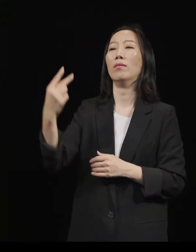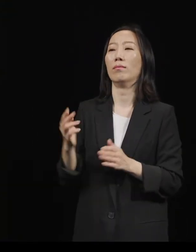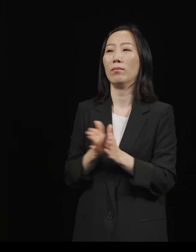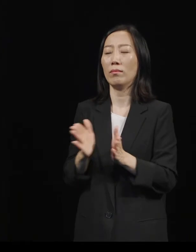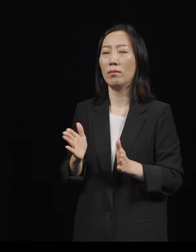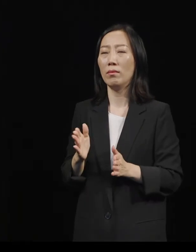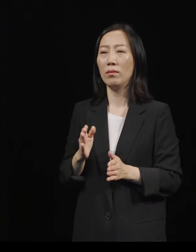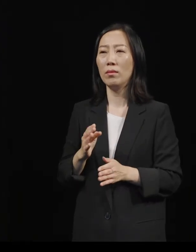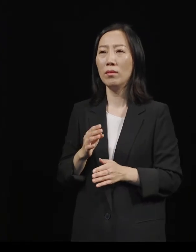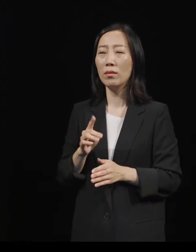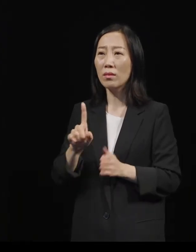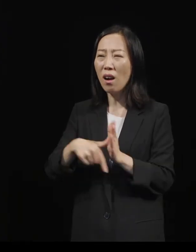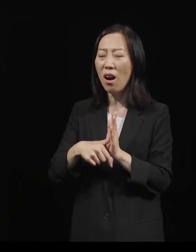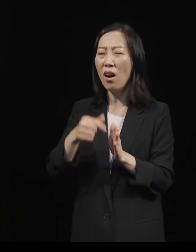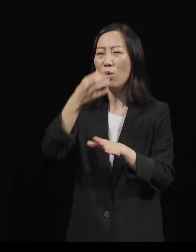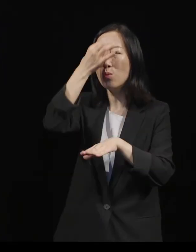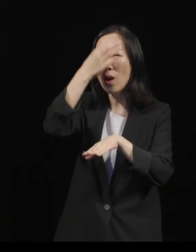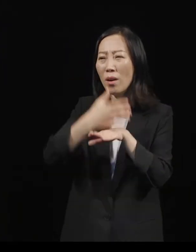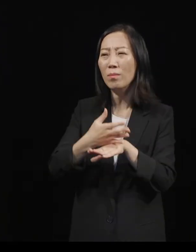그리고